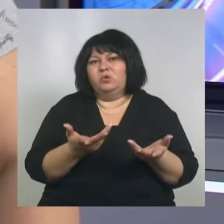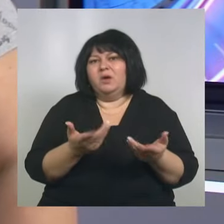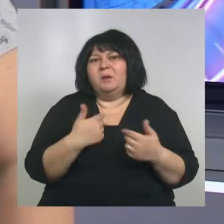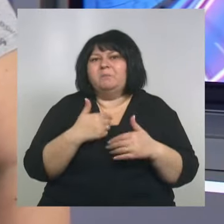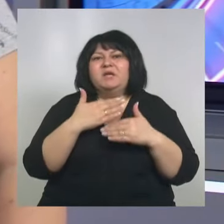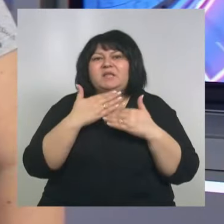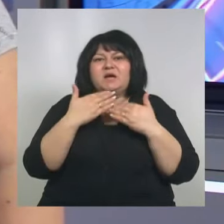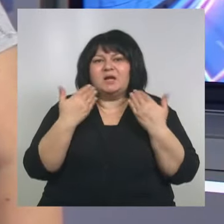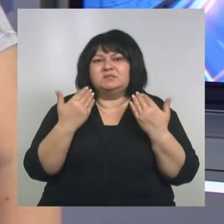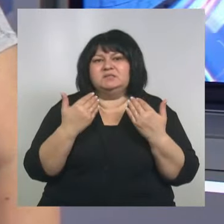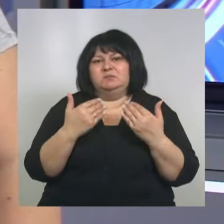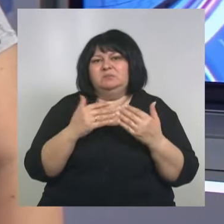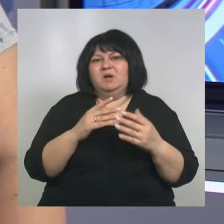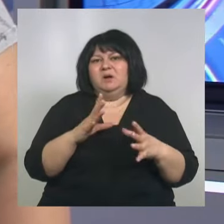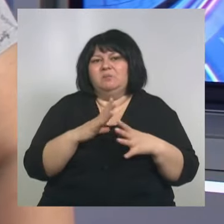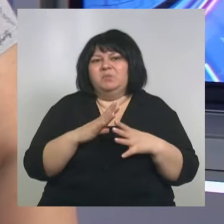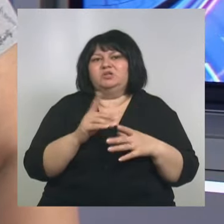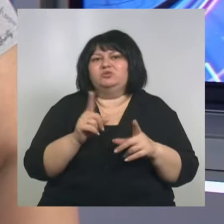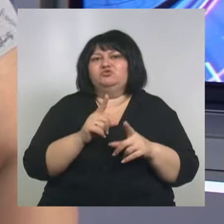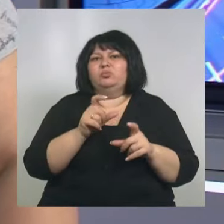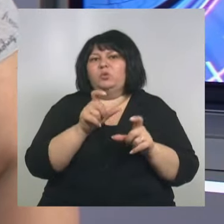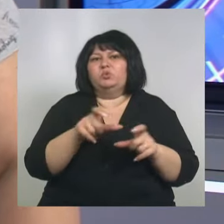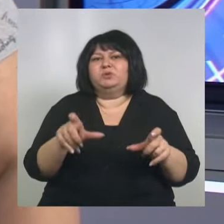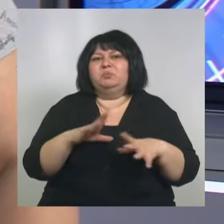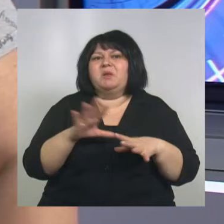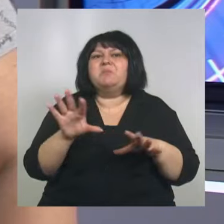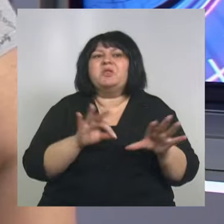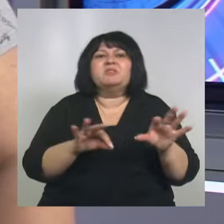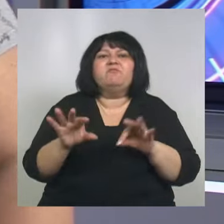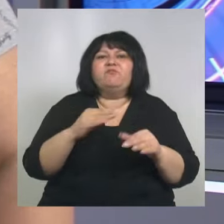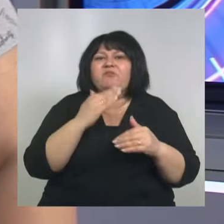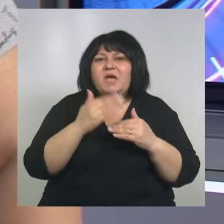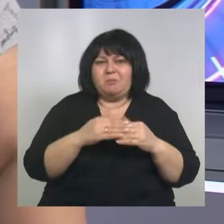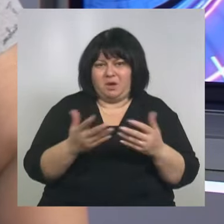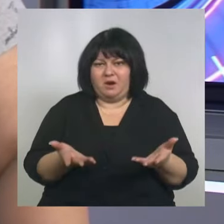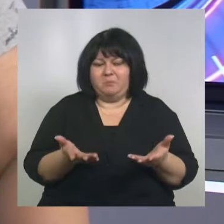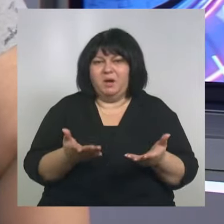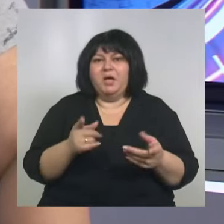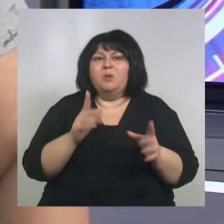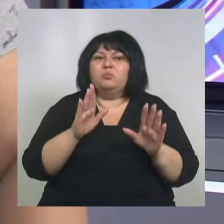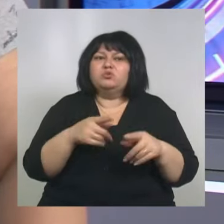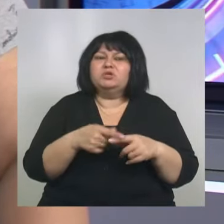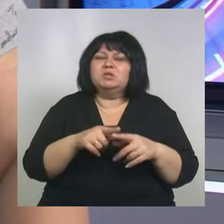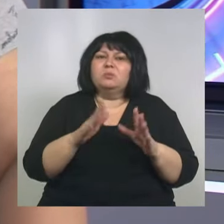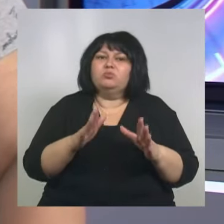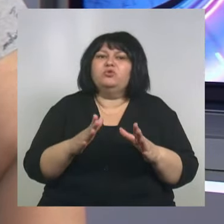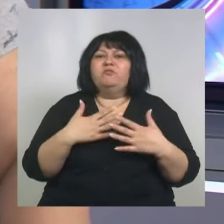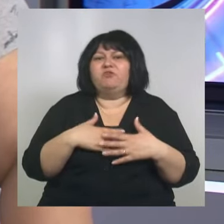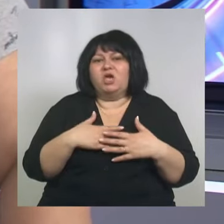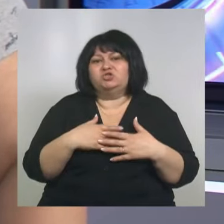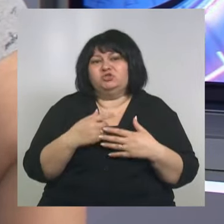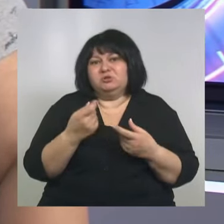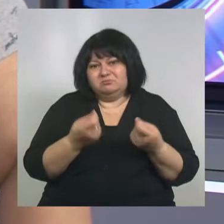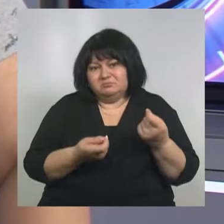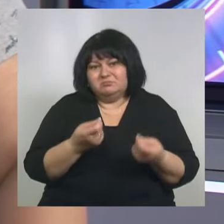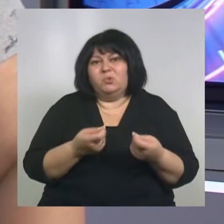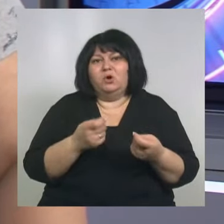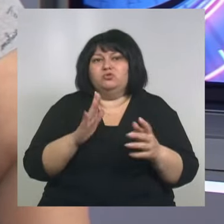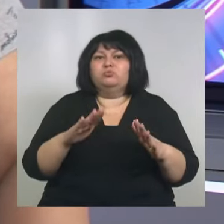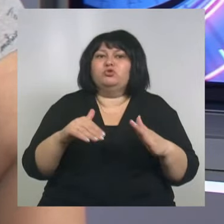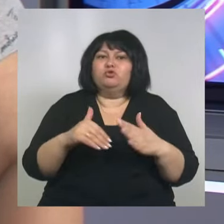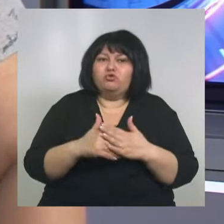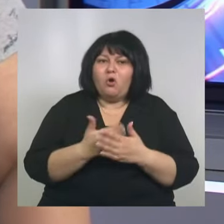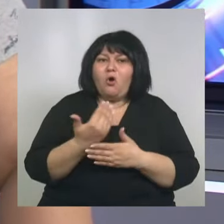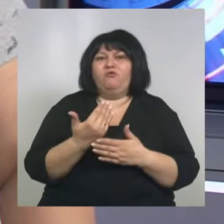мы не хотим ставить перед таким выбором людей Мне кажется что пускай это будут вещи недорогие но они будут новые с